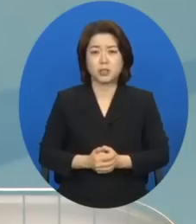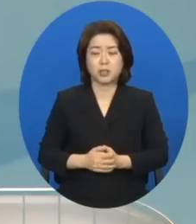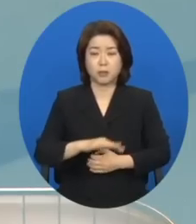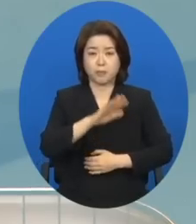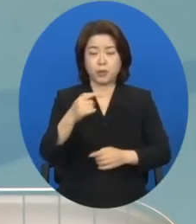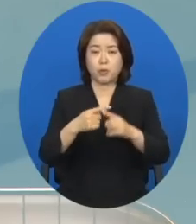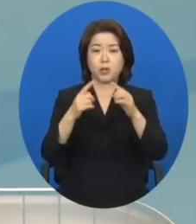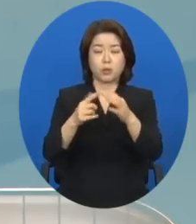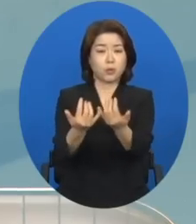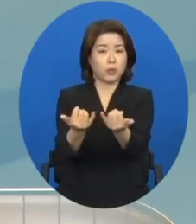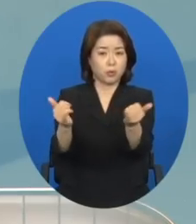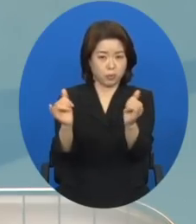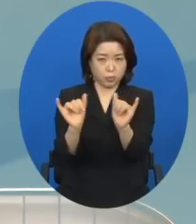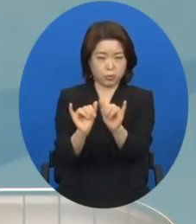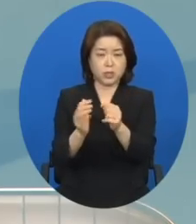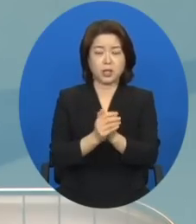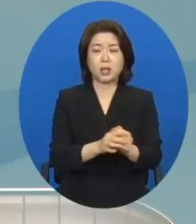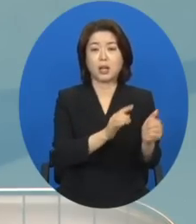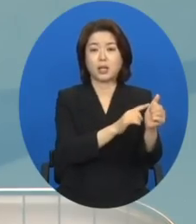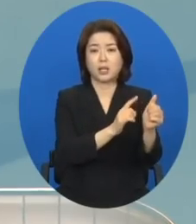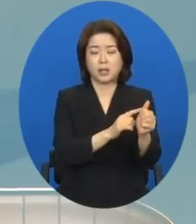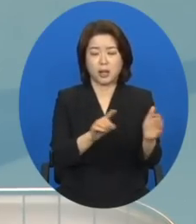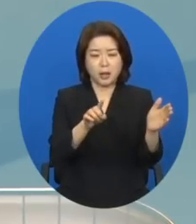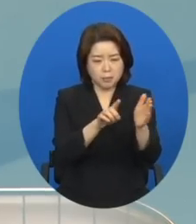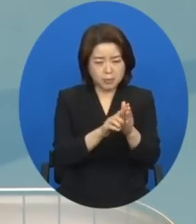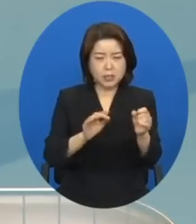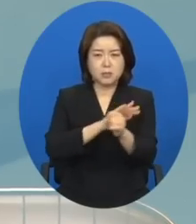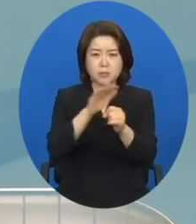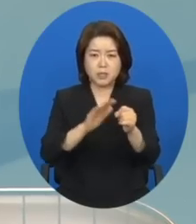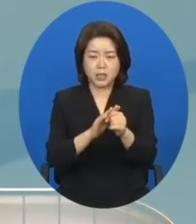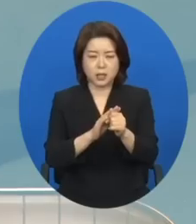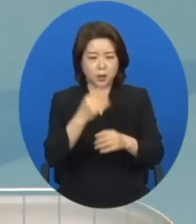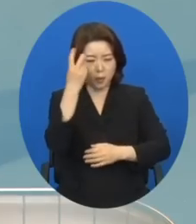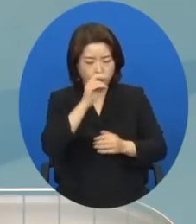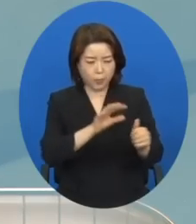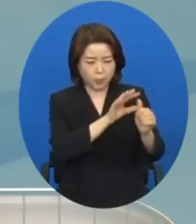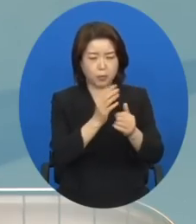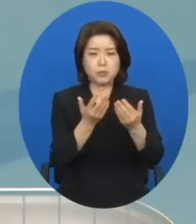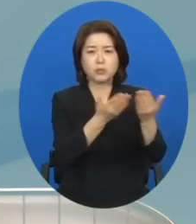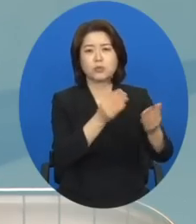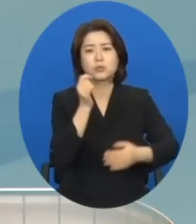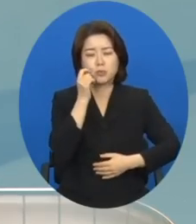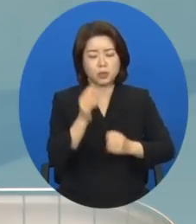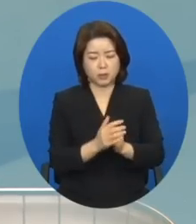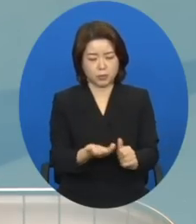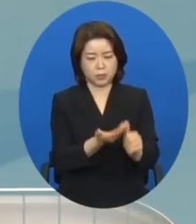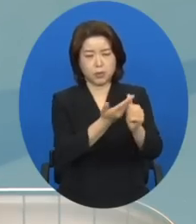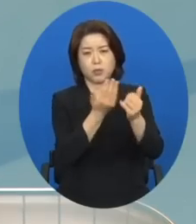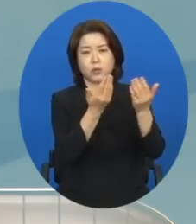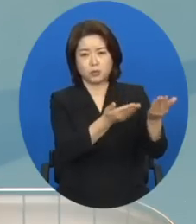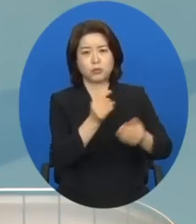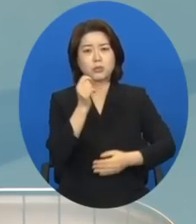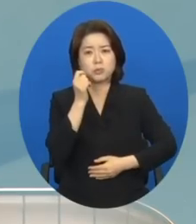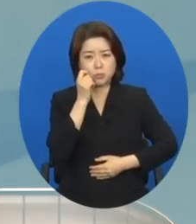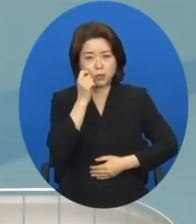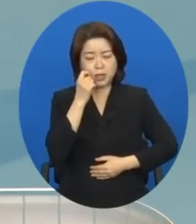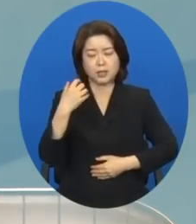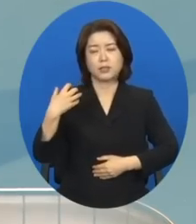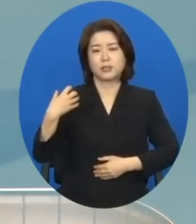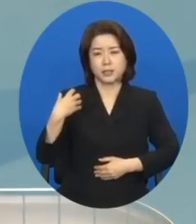교회 공동체가 에런을 믿음과 사랑으로 돌보지 못했고 양육하지 못한